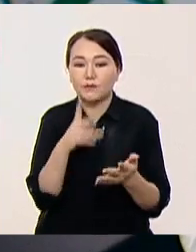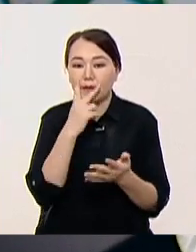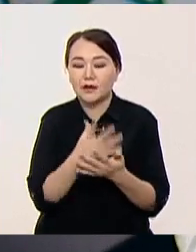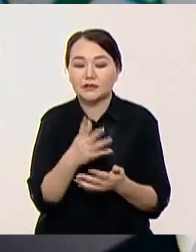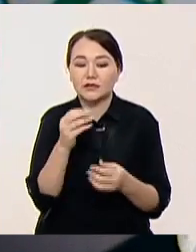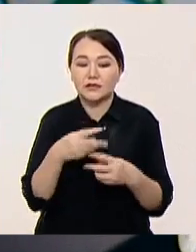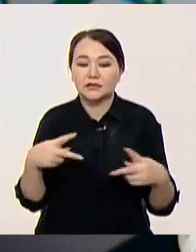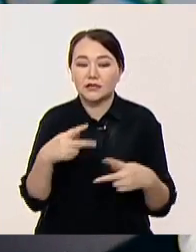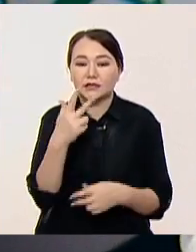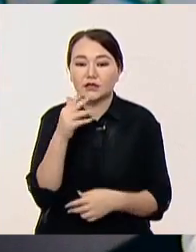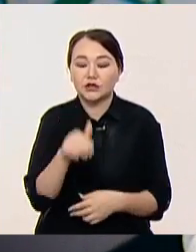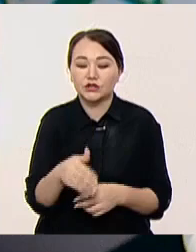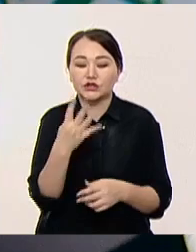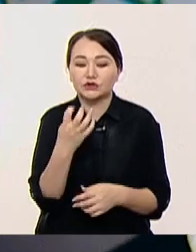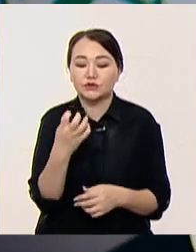станет равен